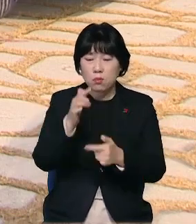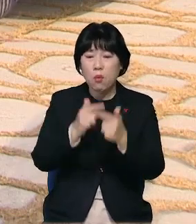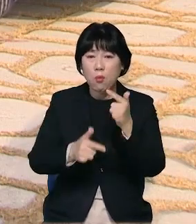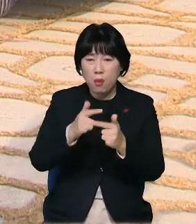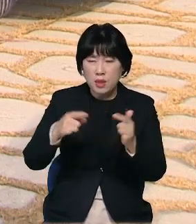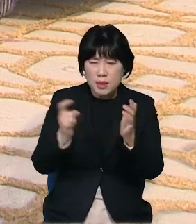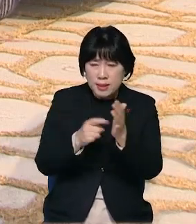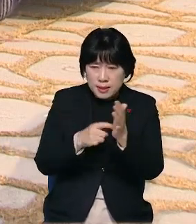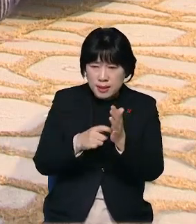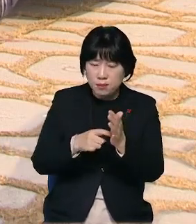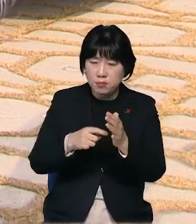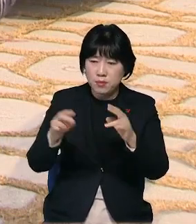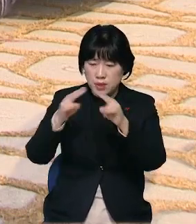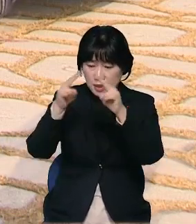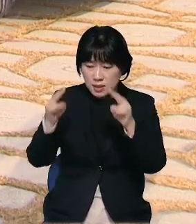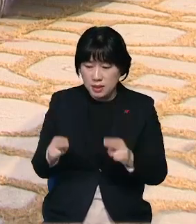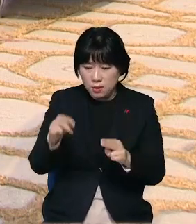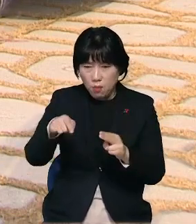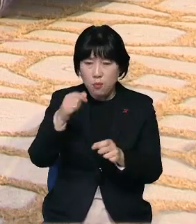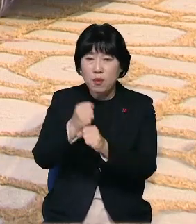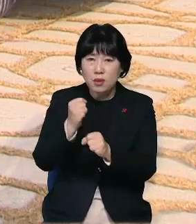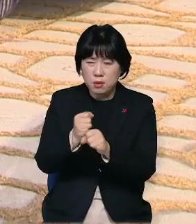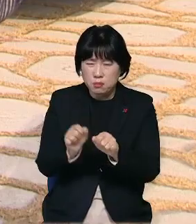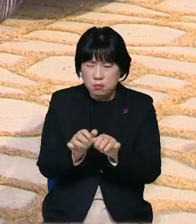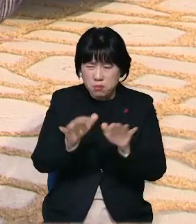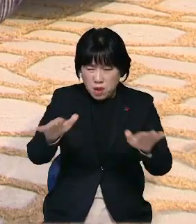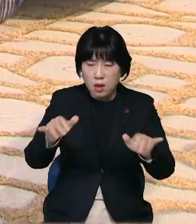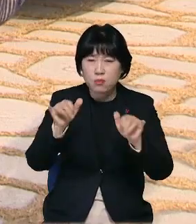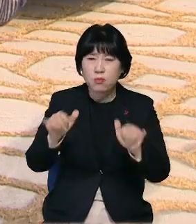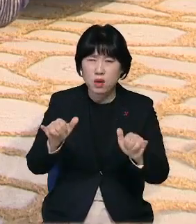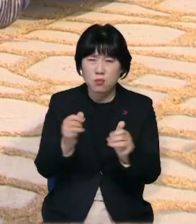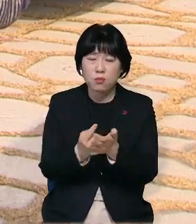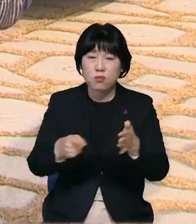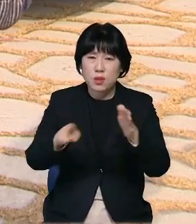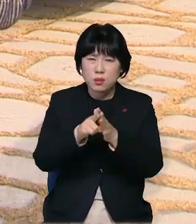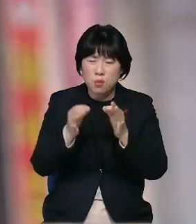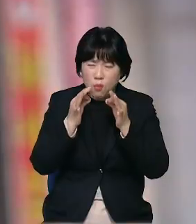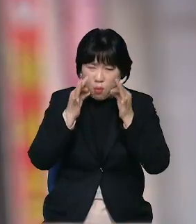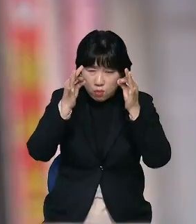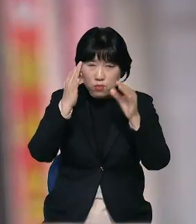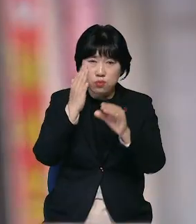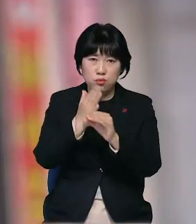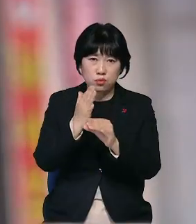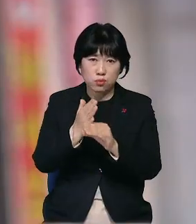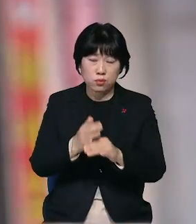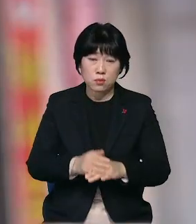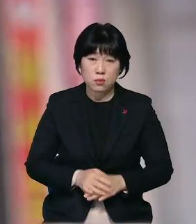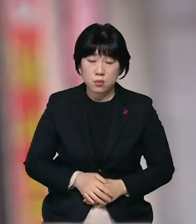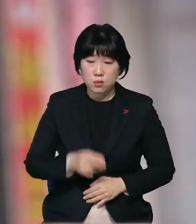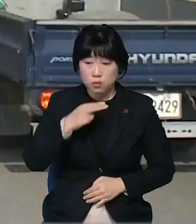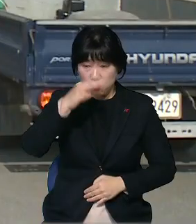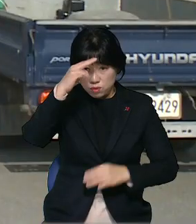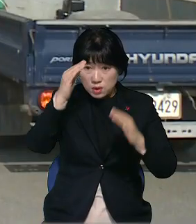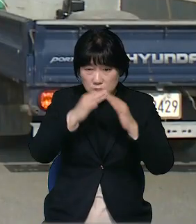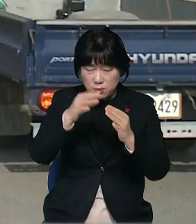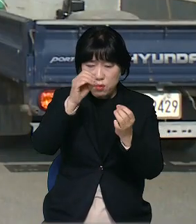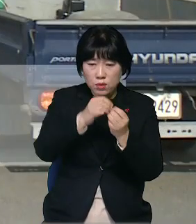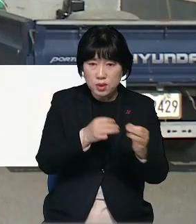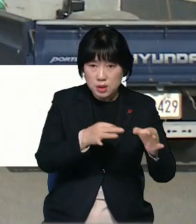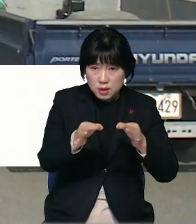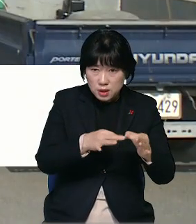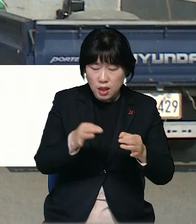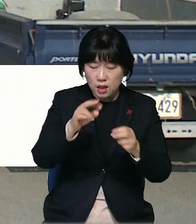목포에 긴급 이동 검사소를 설치하는 등 확산 방지에 총력을 기울이고 있습니다. 유흥업소와